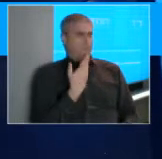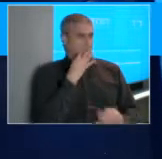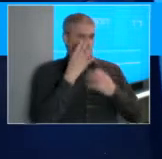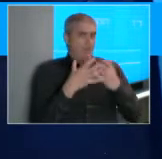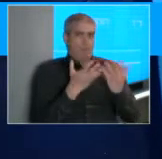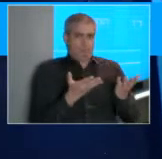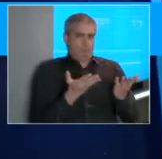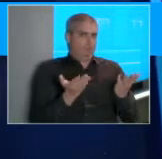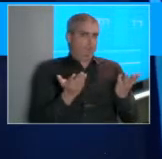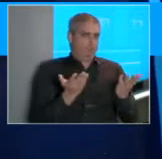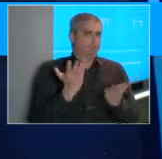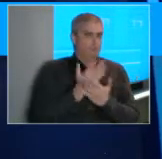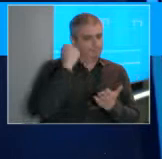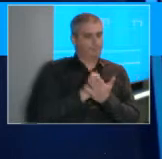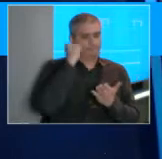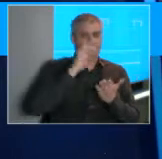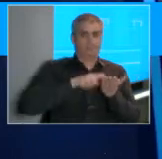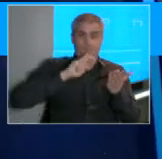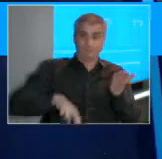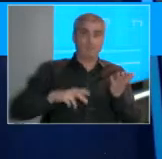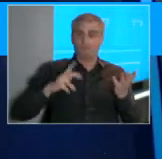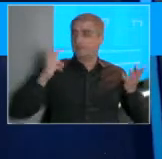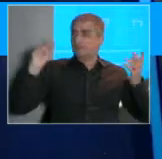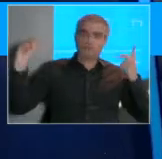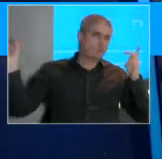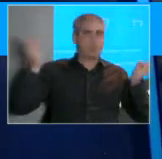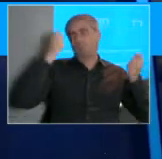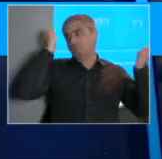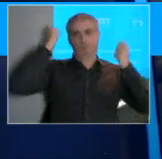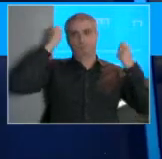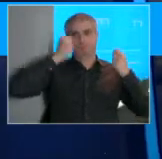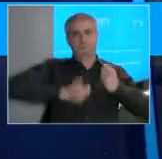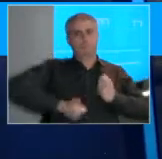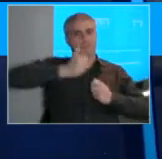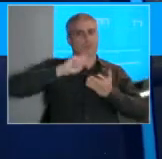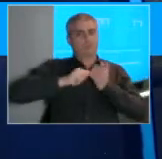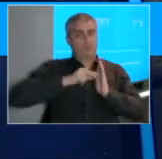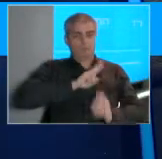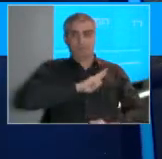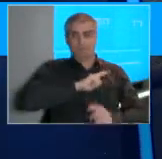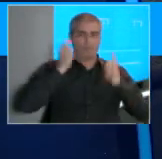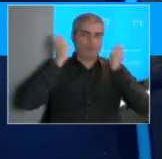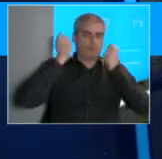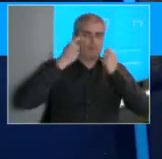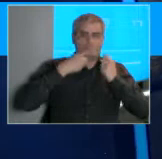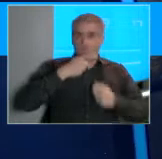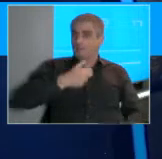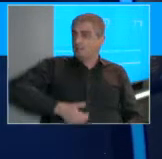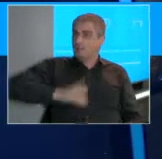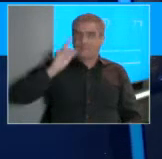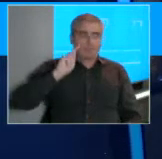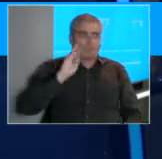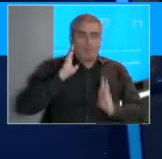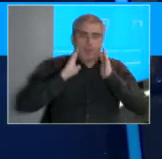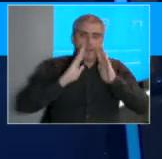על רפרנדום שאישר את הברקזיט והיקה את כל ההנהגה הפוליטית הבריטית בתדמה, דיוויד קמרון לא